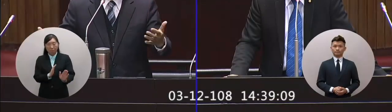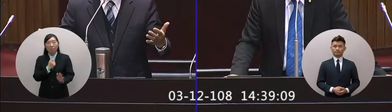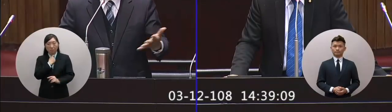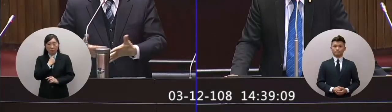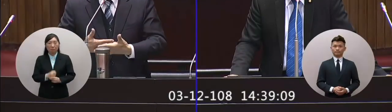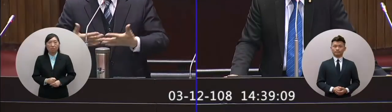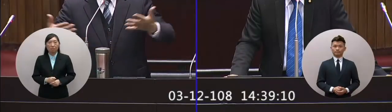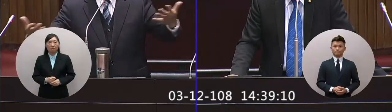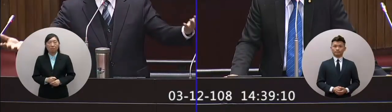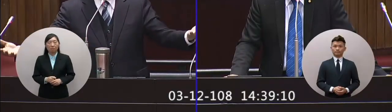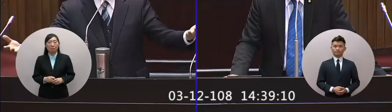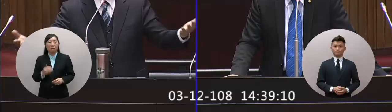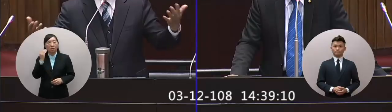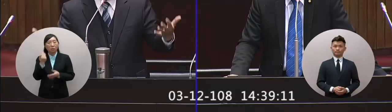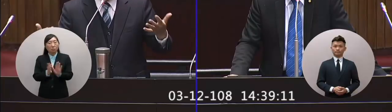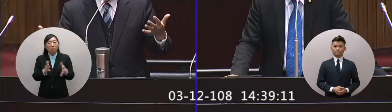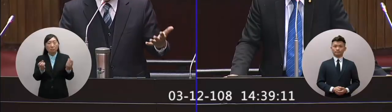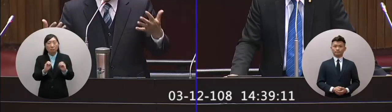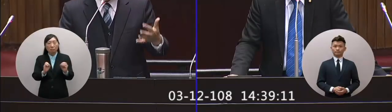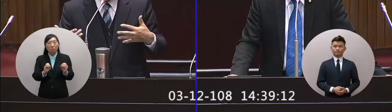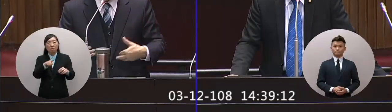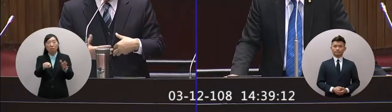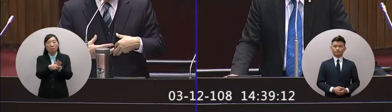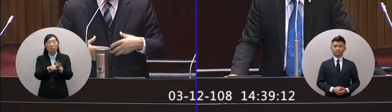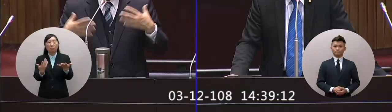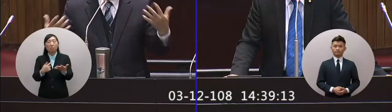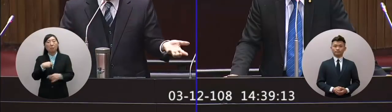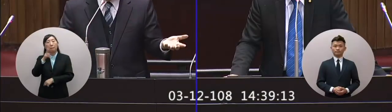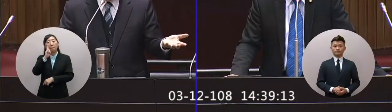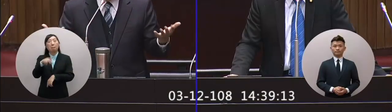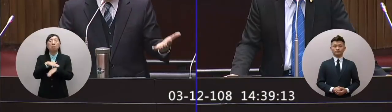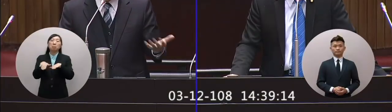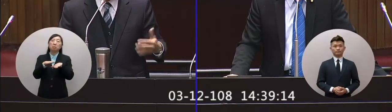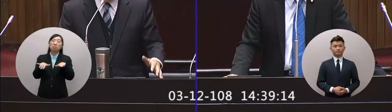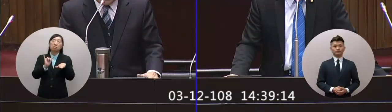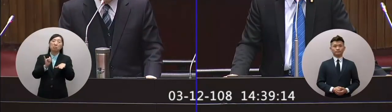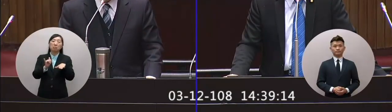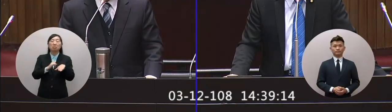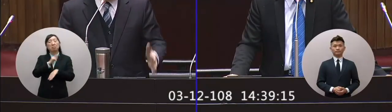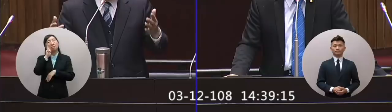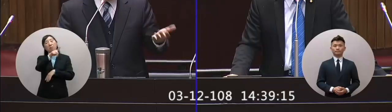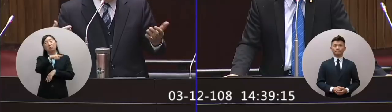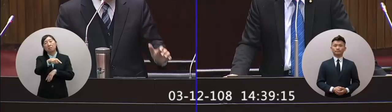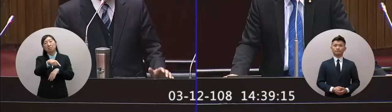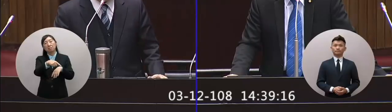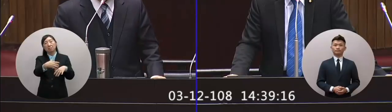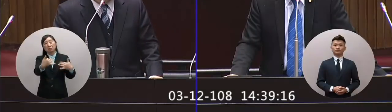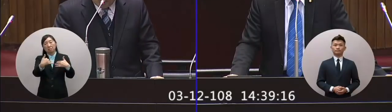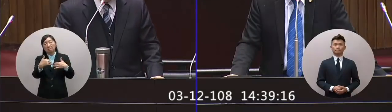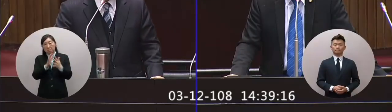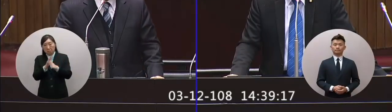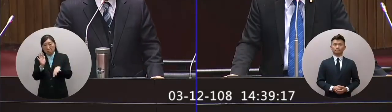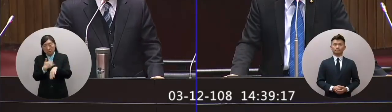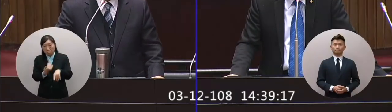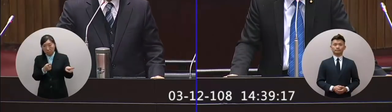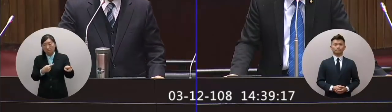备战争，只有一片歌舞升平，或者自以为敌之不来，那敌必患